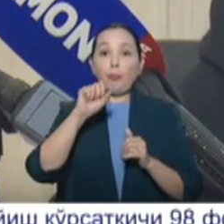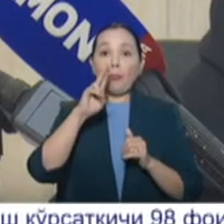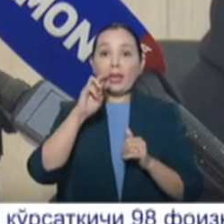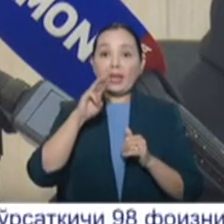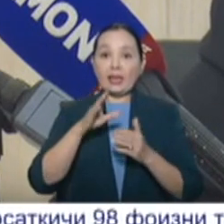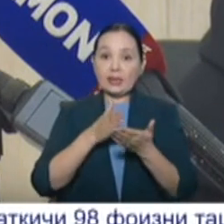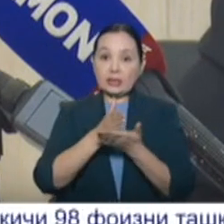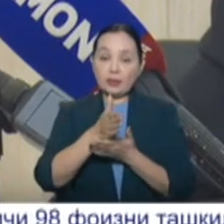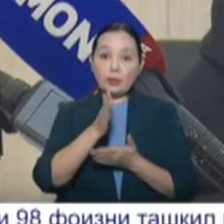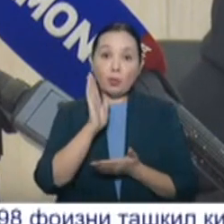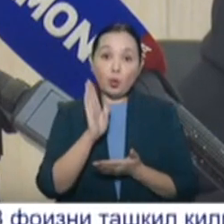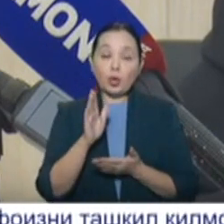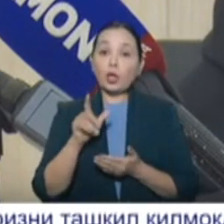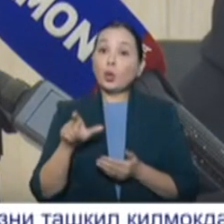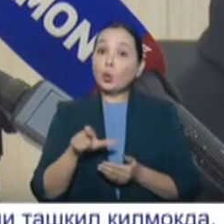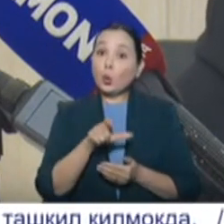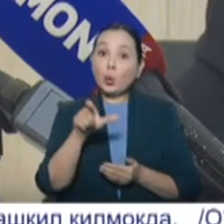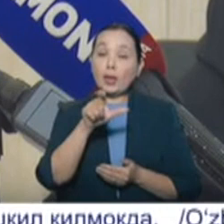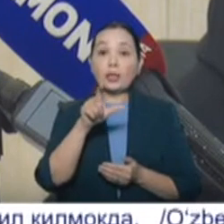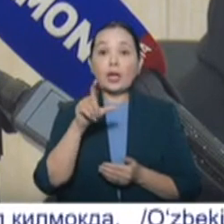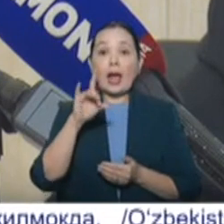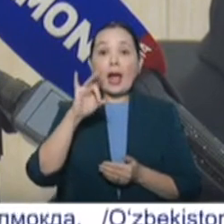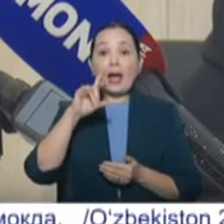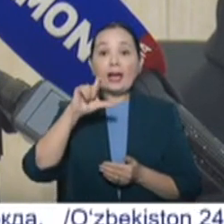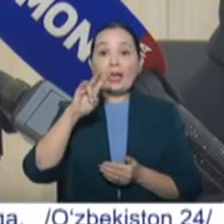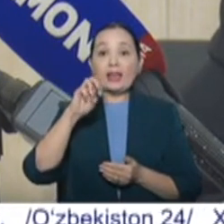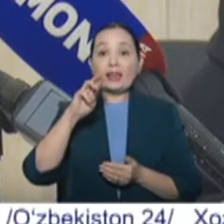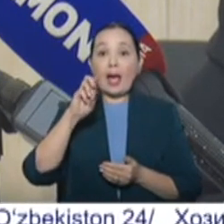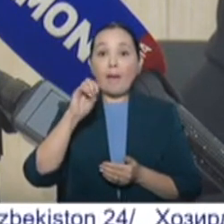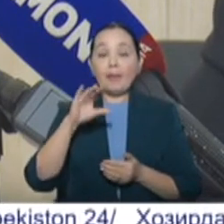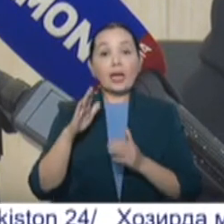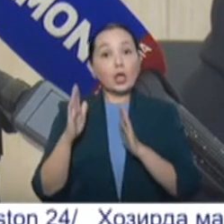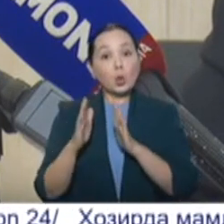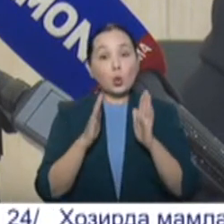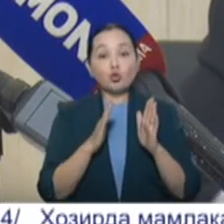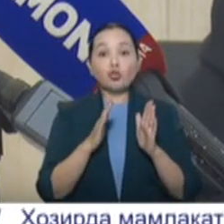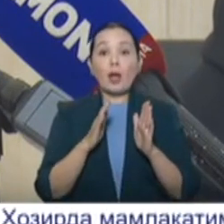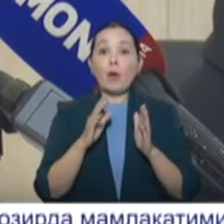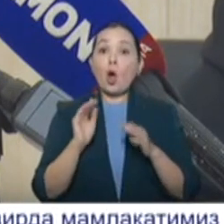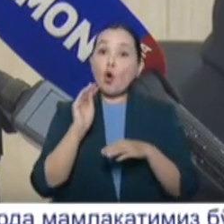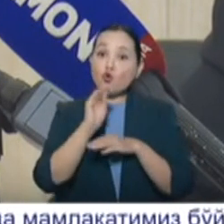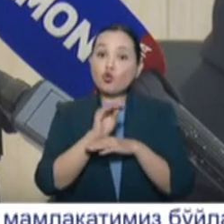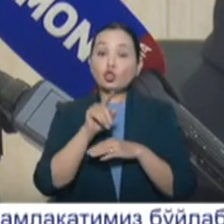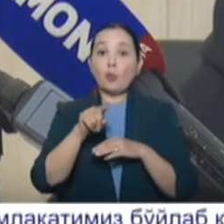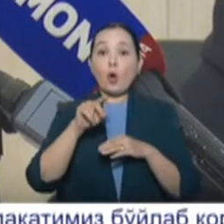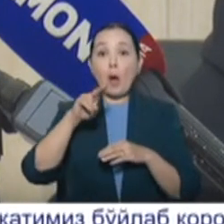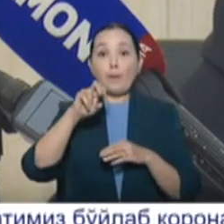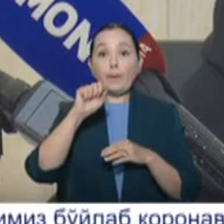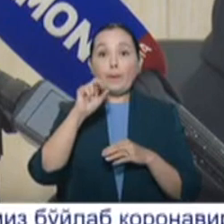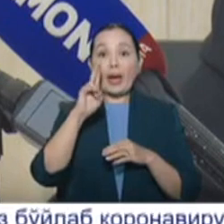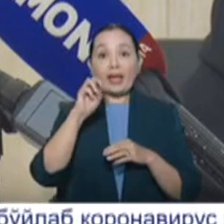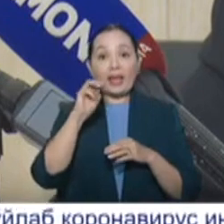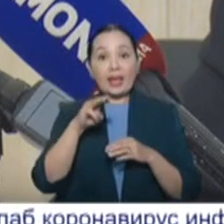paket tizimida qiladigan bo'lik, ya'ni yo'nalishlarda rentabelli yo'nalishlarga rentabelsiz yo'nalishlarni qo'shib, ularni